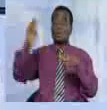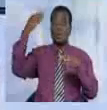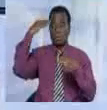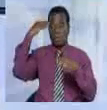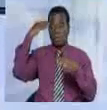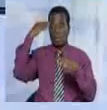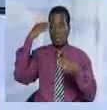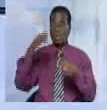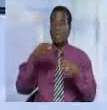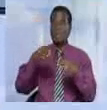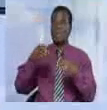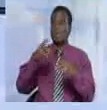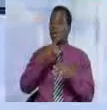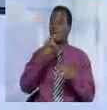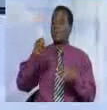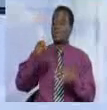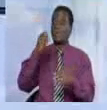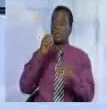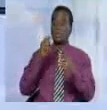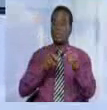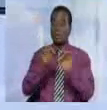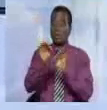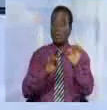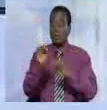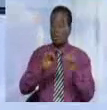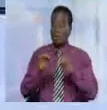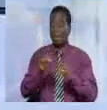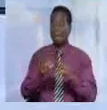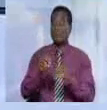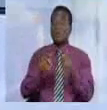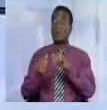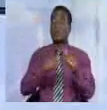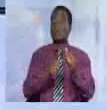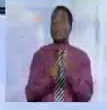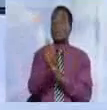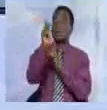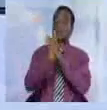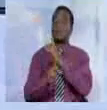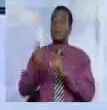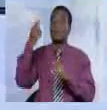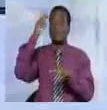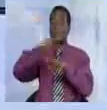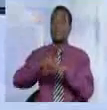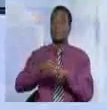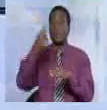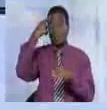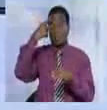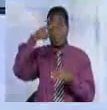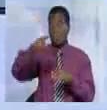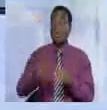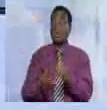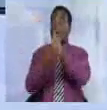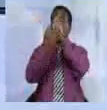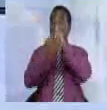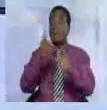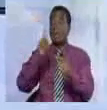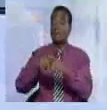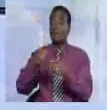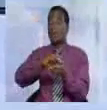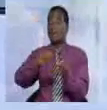ressources animales et l'ANADER de définir des axes stratégiques d'action de l'ANADER susceptibles de concourir à